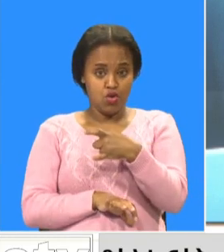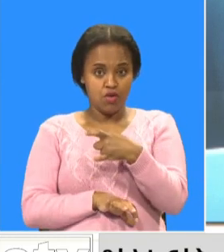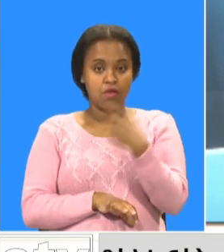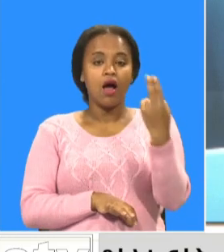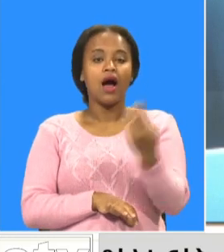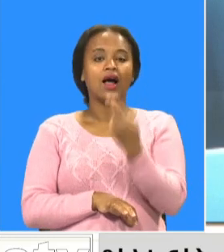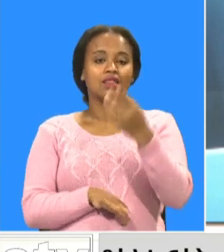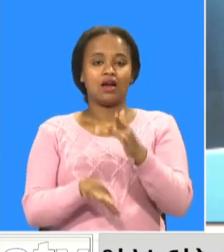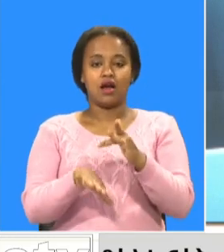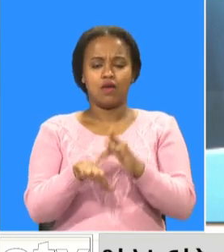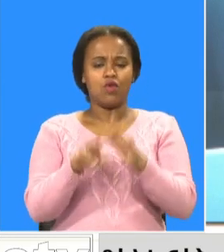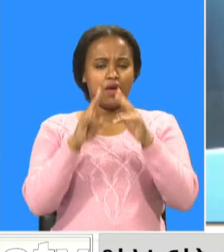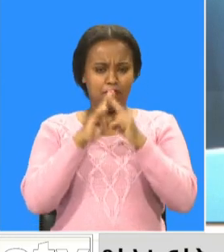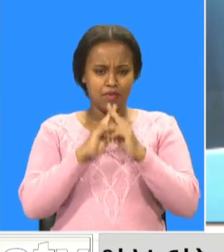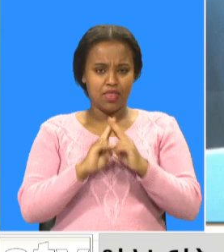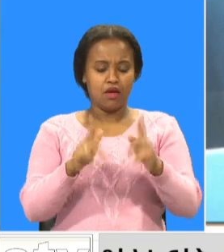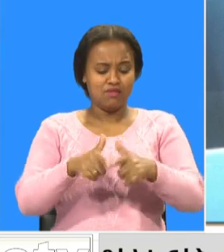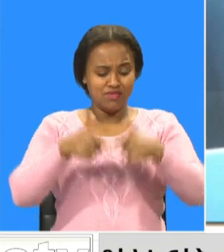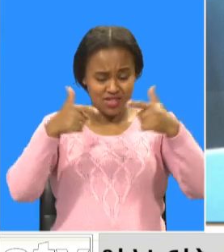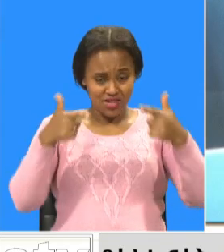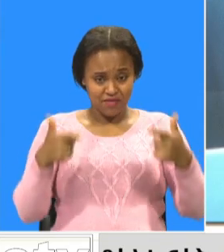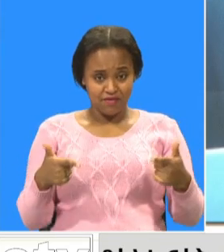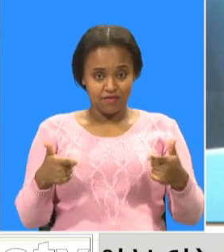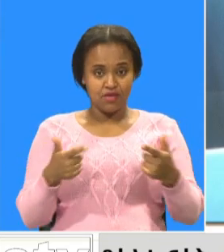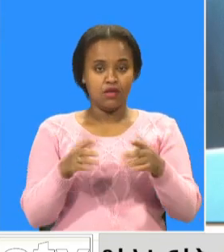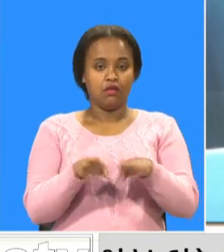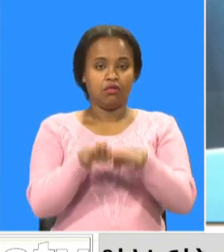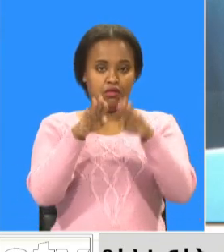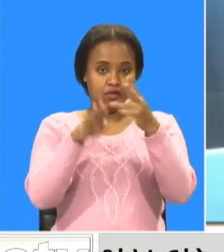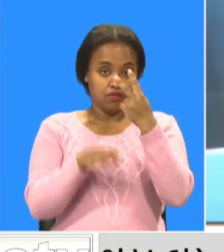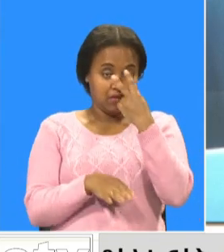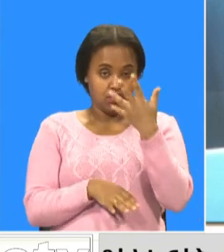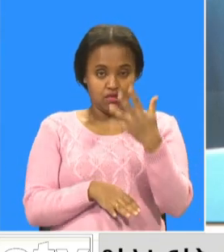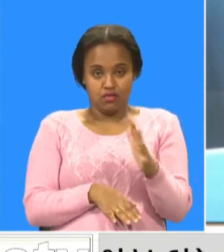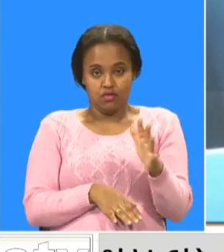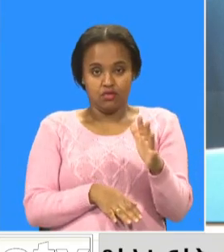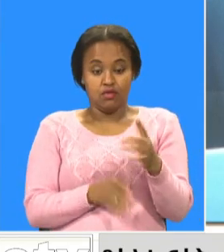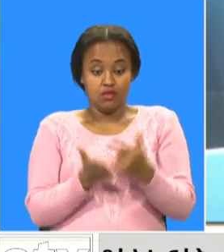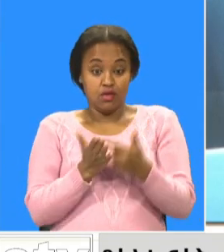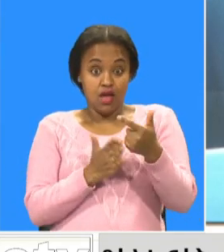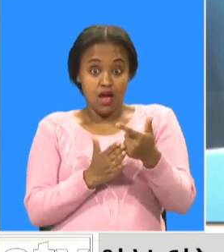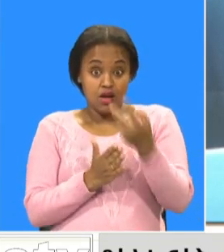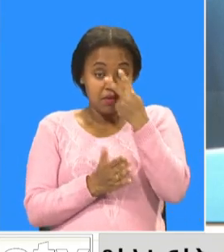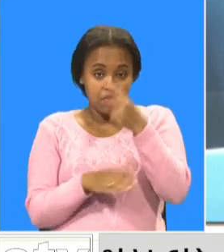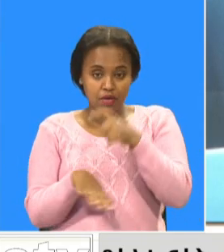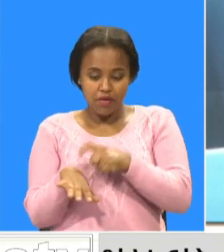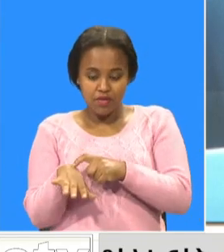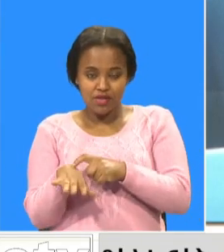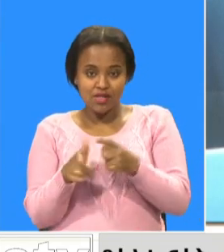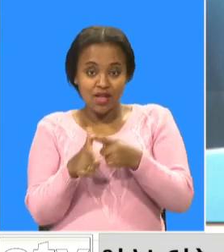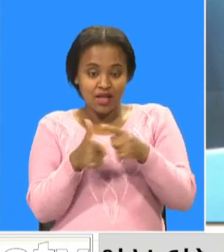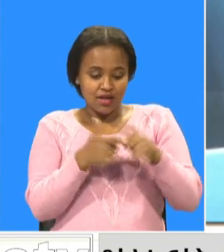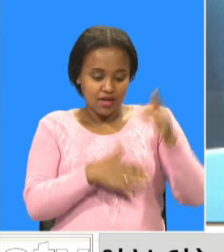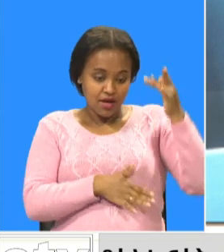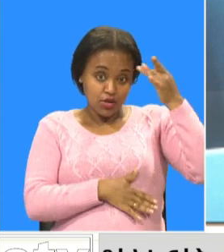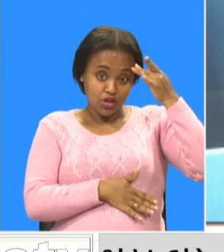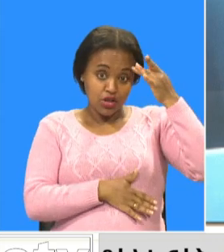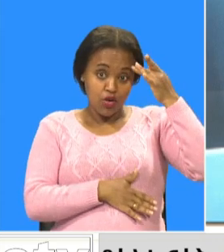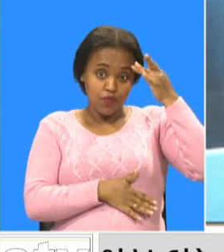አጠቃቀሙ ላይ በጣም ሰፊ ክፍተቶችን እያየን ነው። ያንን በምናይበት ጊዜ እንግዲህ